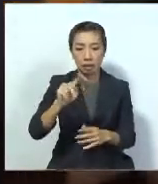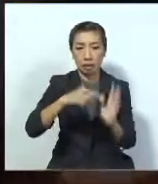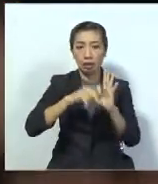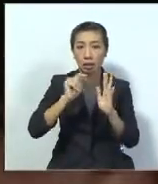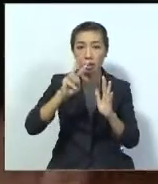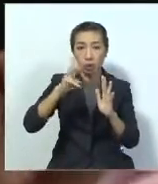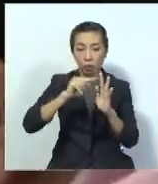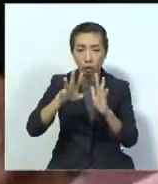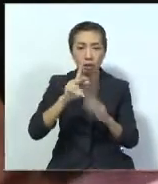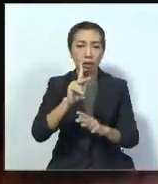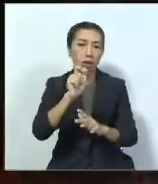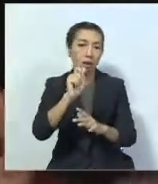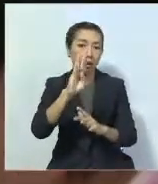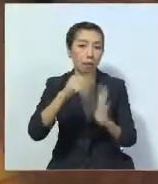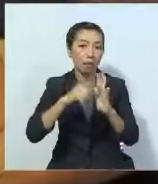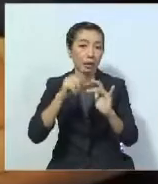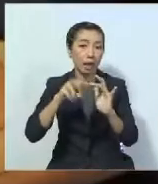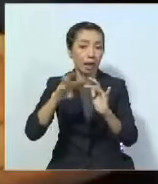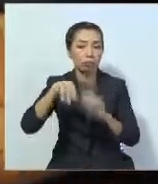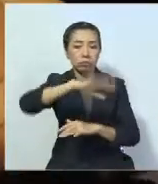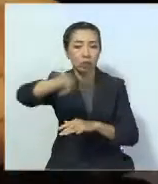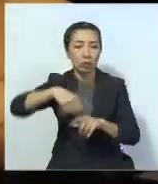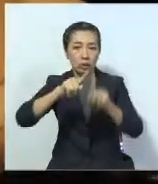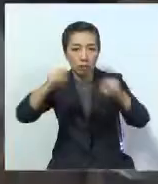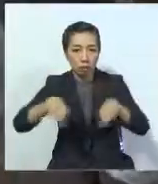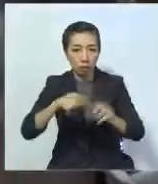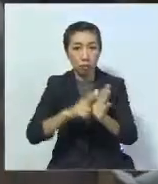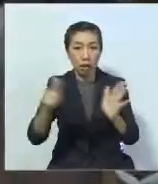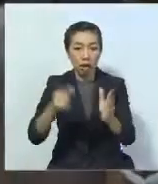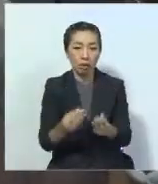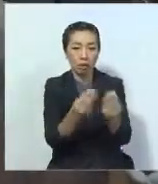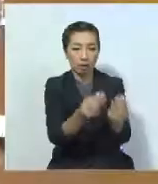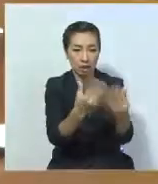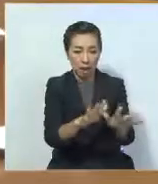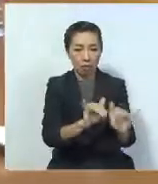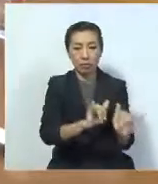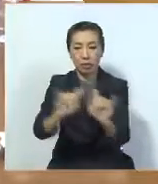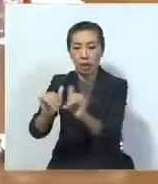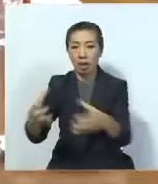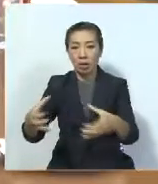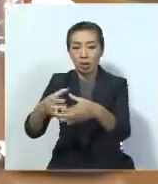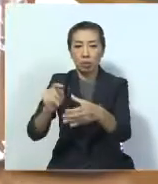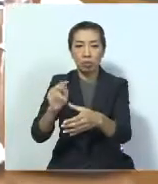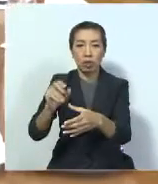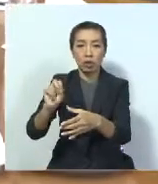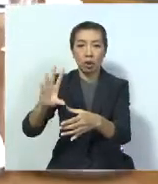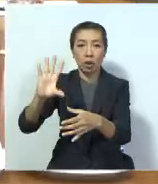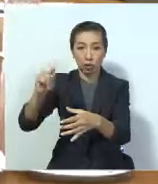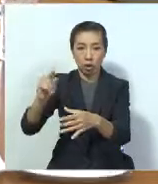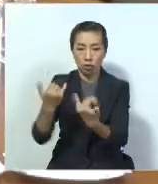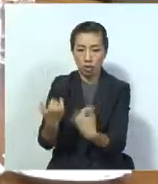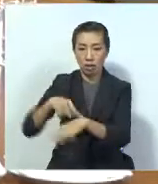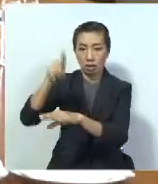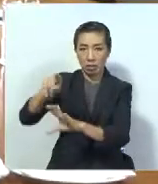ราการนายกอกแก้วพิคุณทองนะคะทั้งหมดนี้ยื่นเรื่องลาออกไปแล้วก่อนหน้านี้แล้วก็จะไปสมัครสมาชิกพรรคไทยรักษาชาติในช่วงบ่